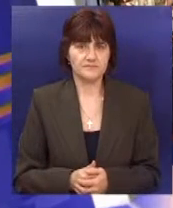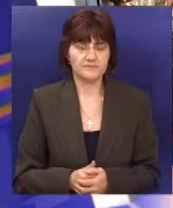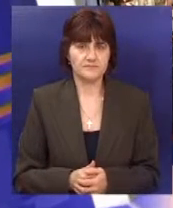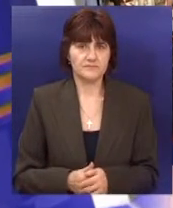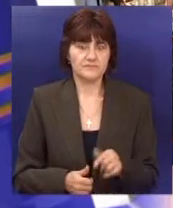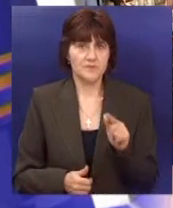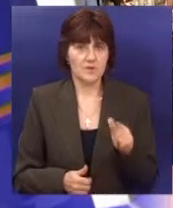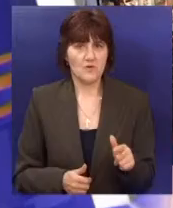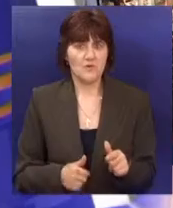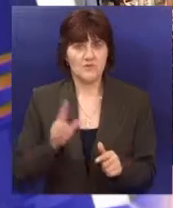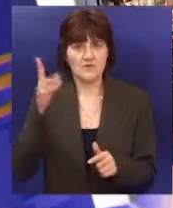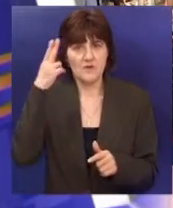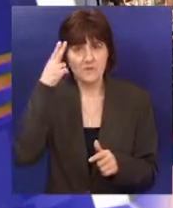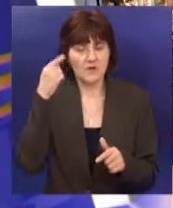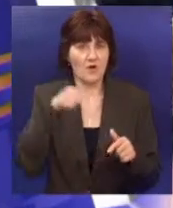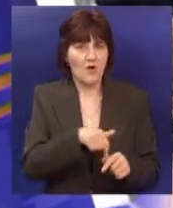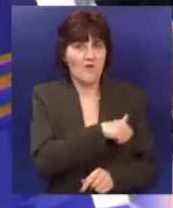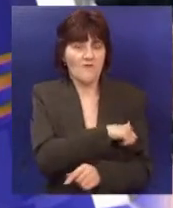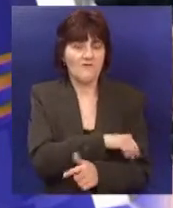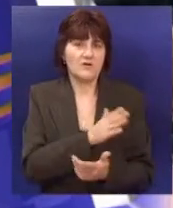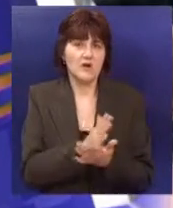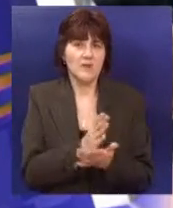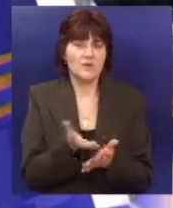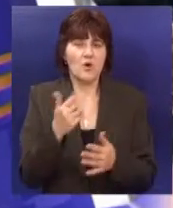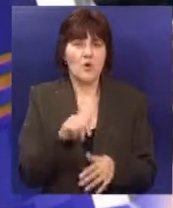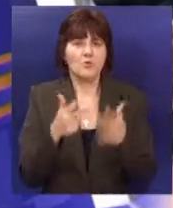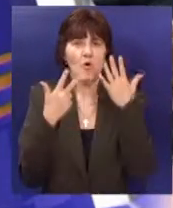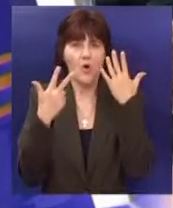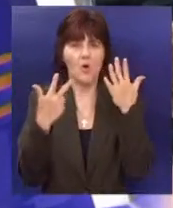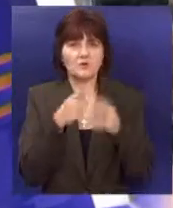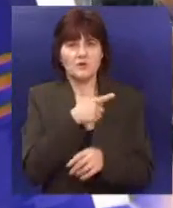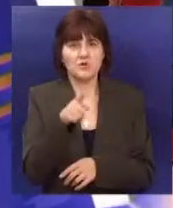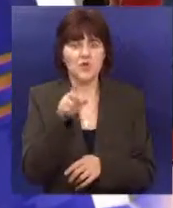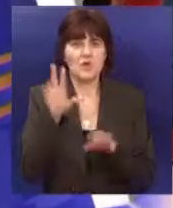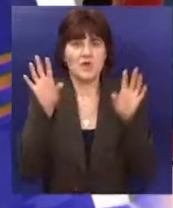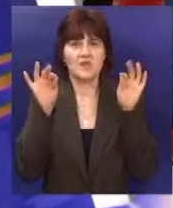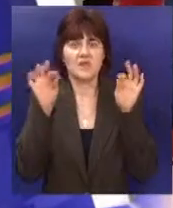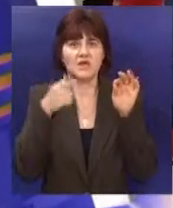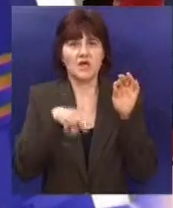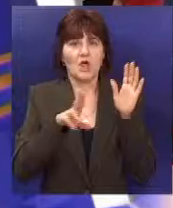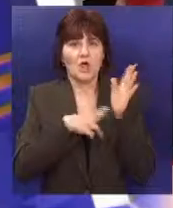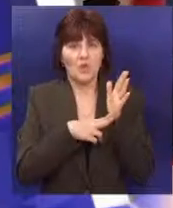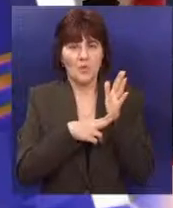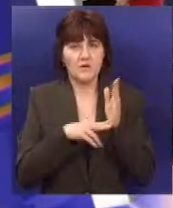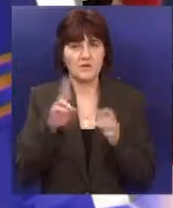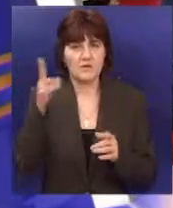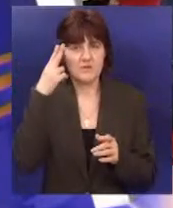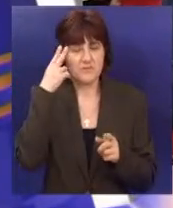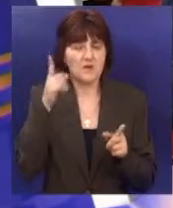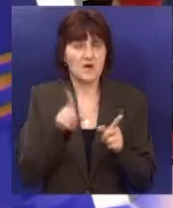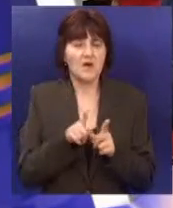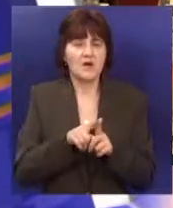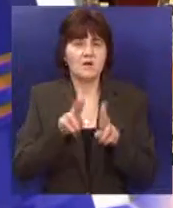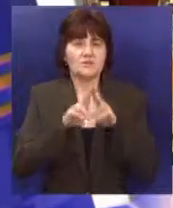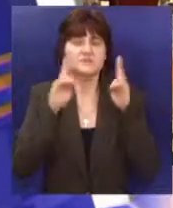prostor. Manifestacija Ukusi tradicije, koja će ove godine biti organizovana od 8. do 10. juna, poklopit će se sa Međunarodnim